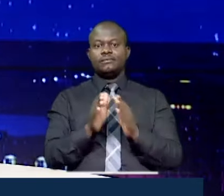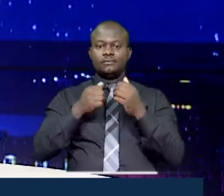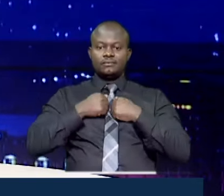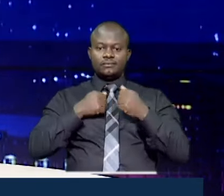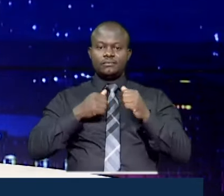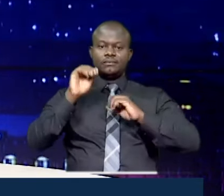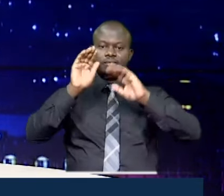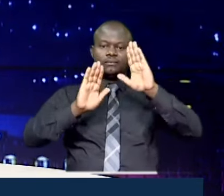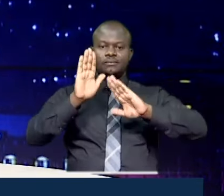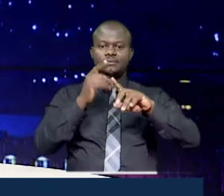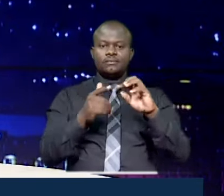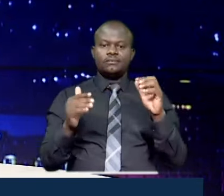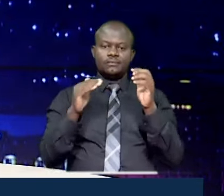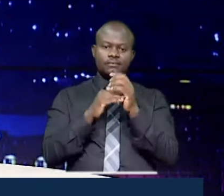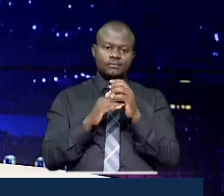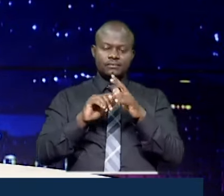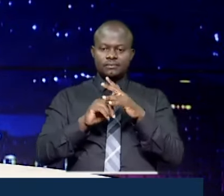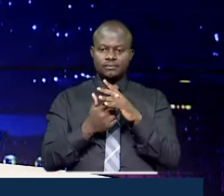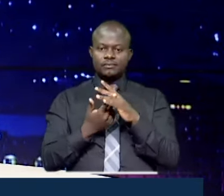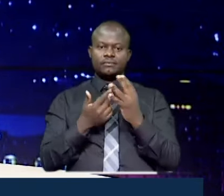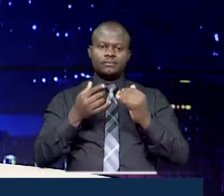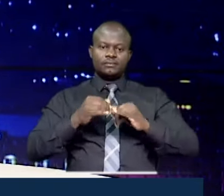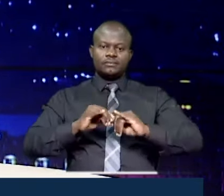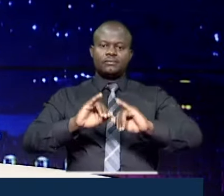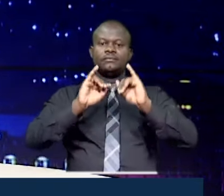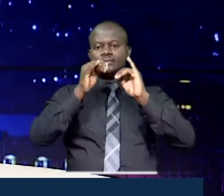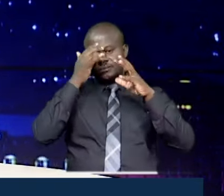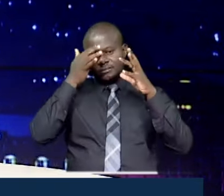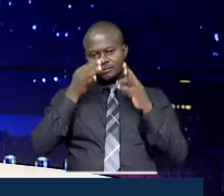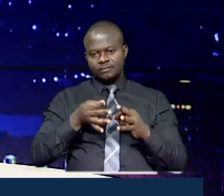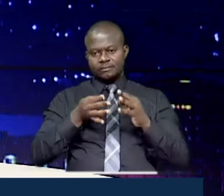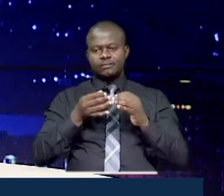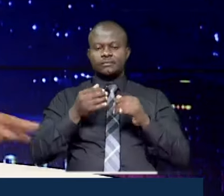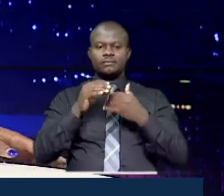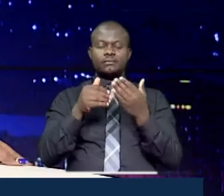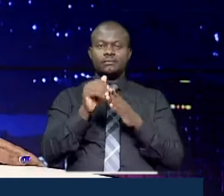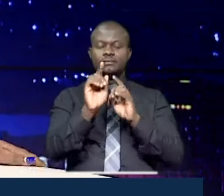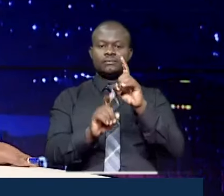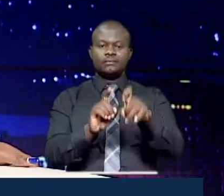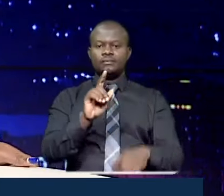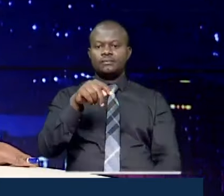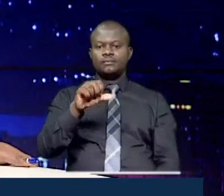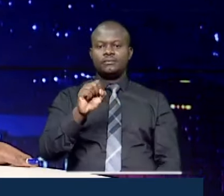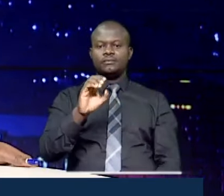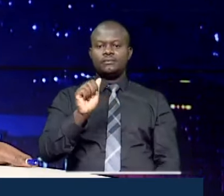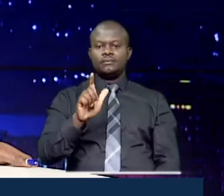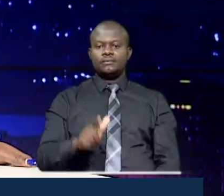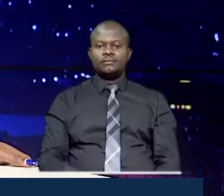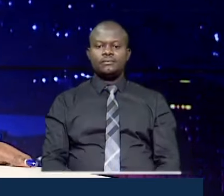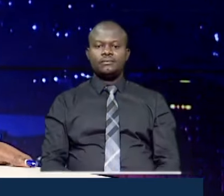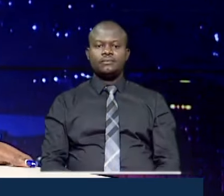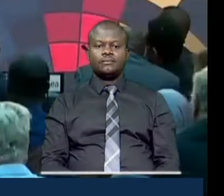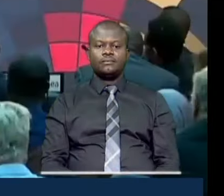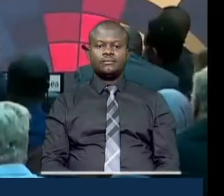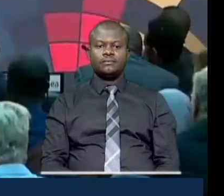u Rwanda rubigizemo uruhare ndetse rutangira kuyashyira gushyira izi ngamba mu bikorwa reka tubibaze Pasco Buhura